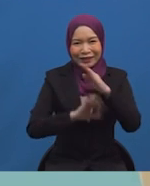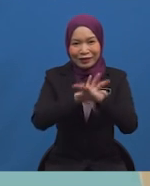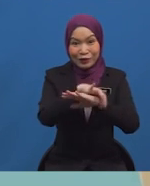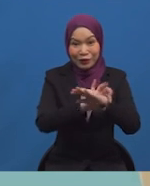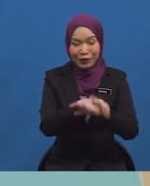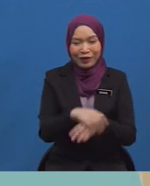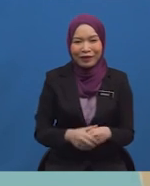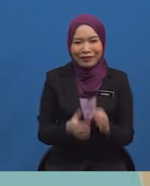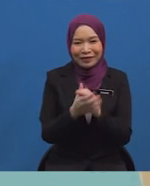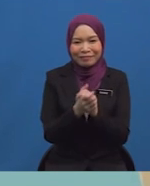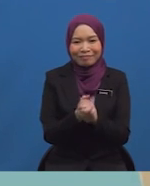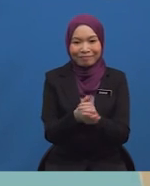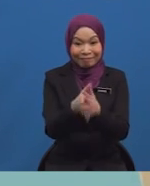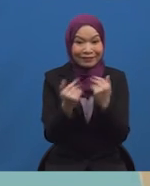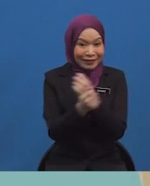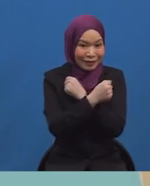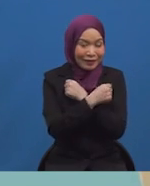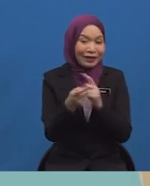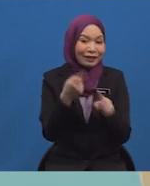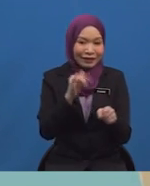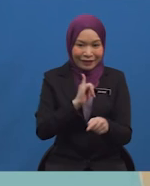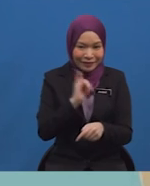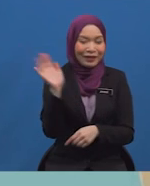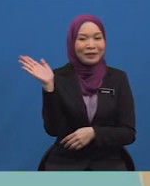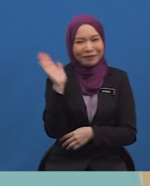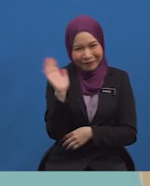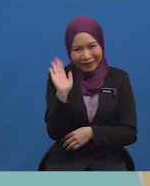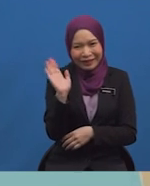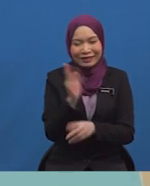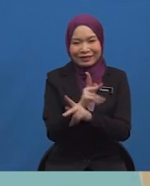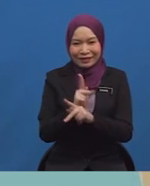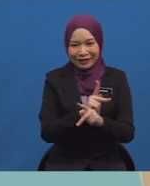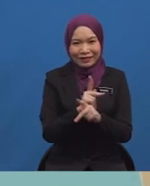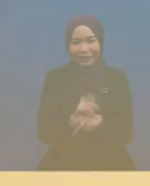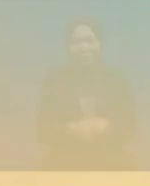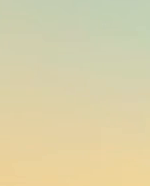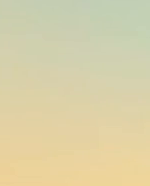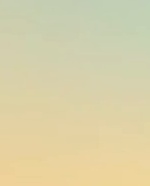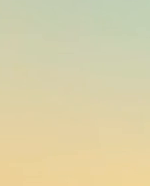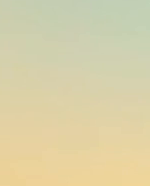terimalah salam sayang dari saya, Cikgu Sanba. Bye dan jaga diri ya!